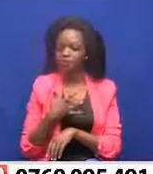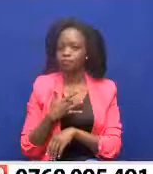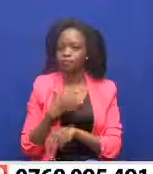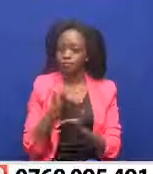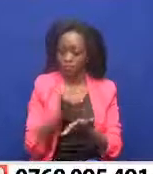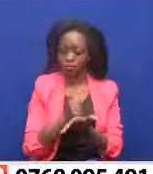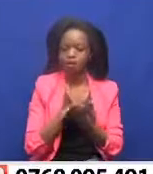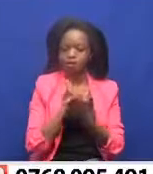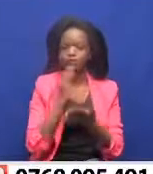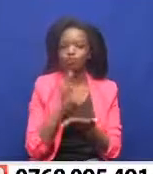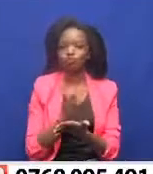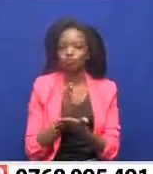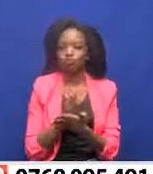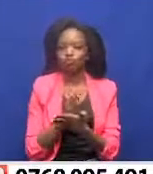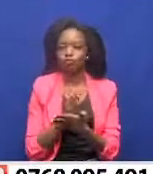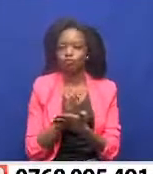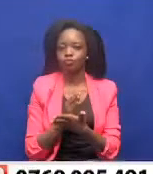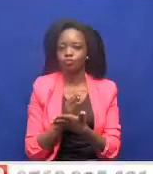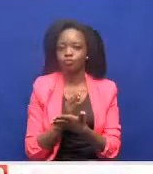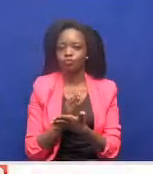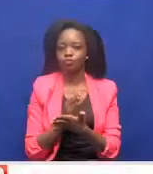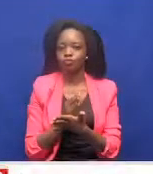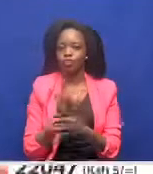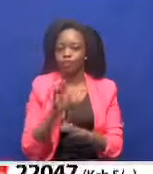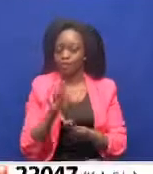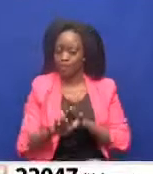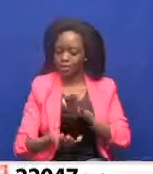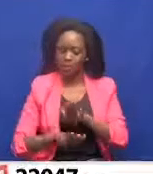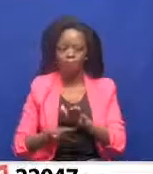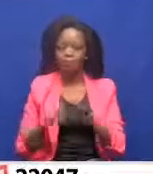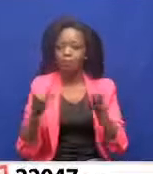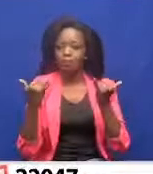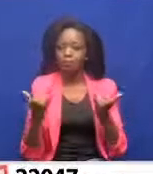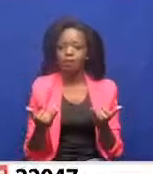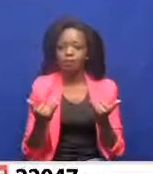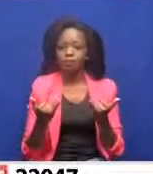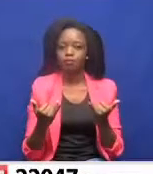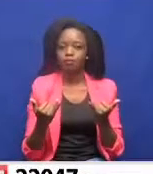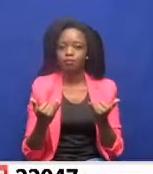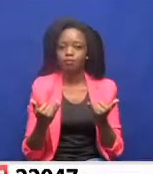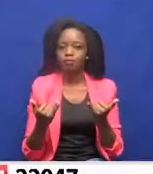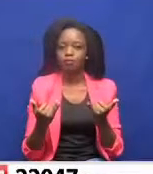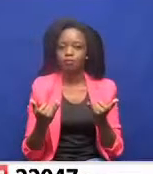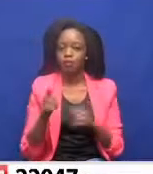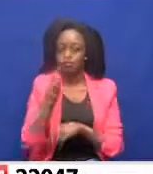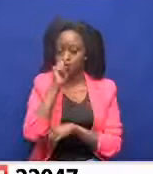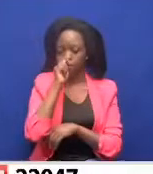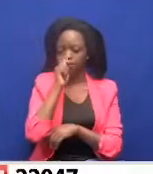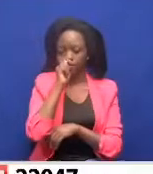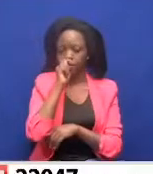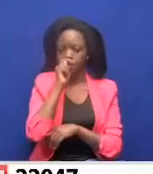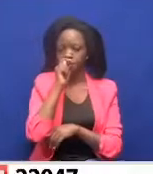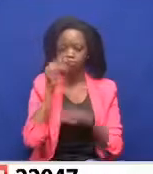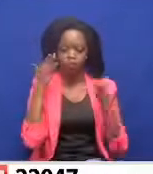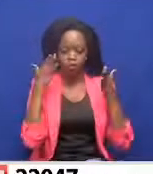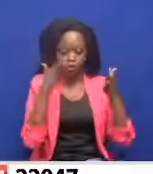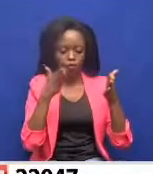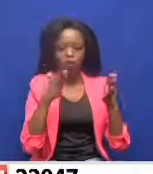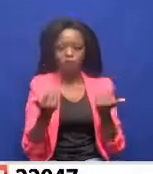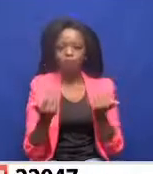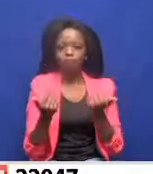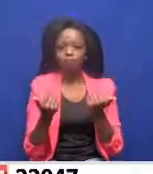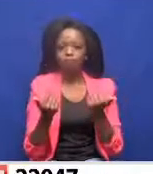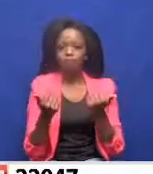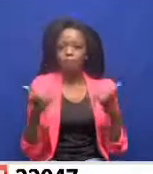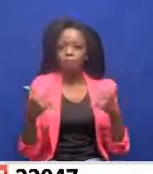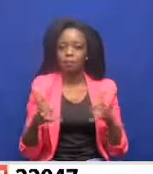atanisajili. That was Ambani's maiden step in the now nostalgic escapade in Tanzania, ditching India's East Bagal